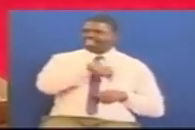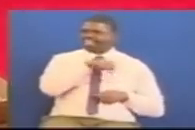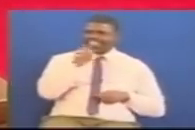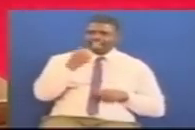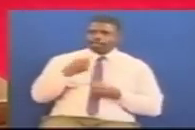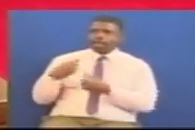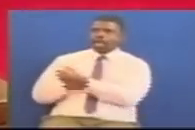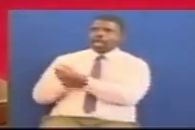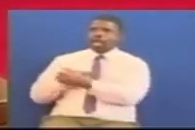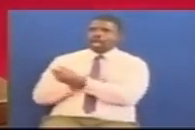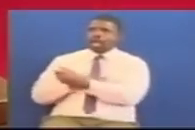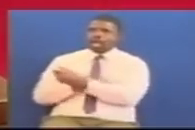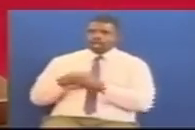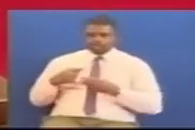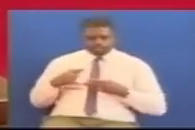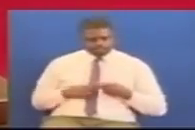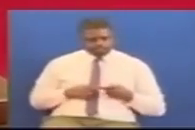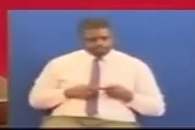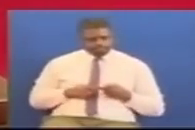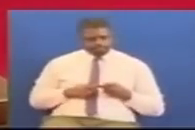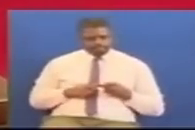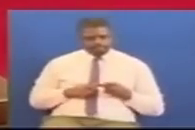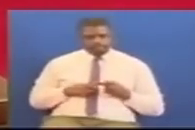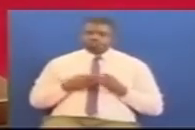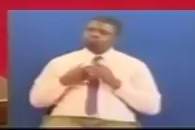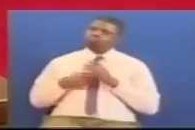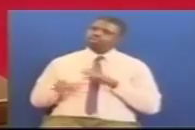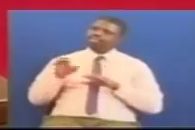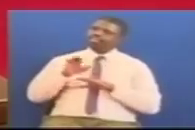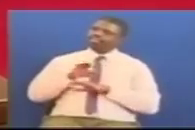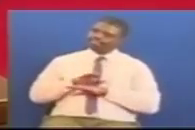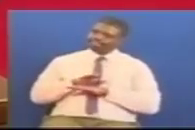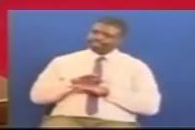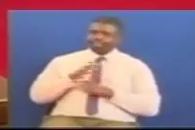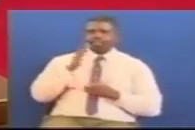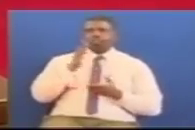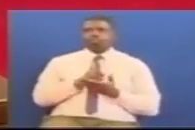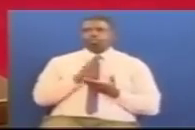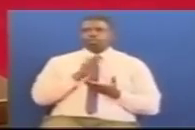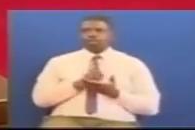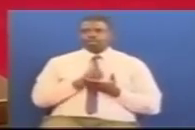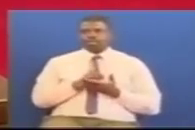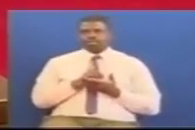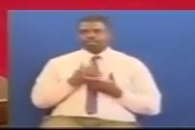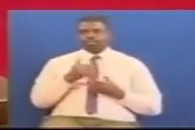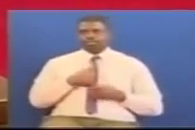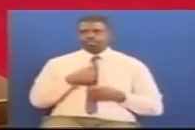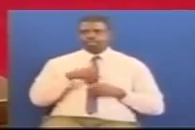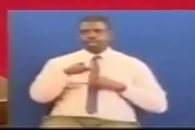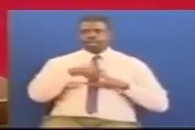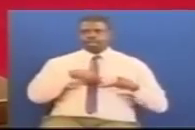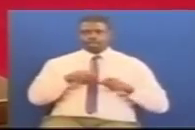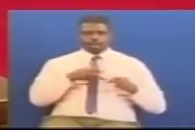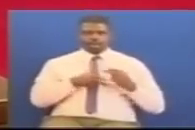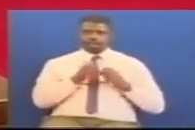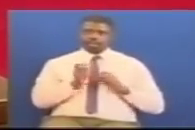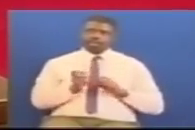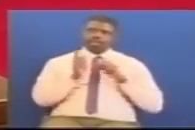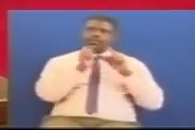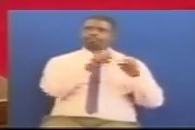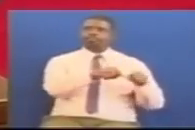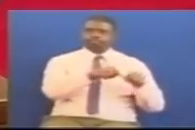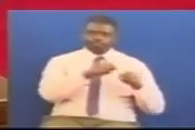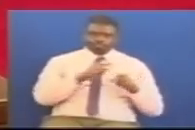ifuatavyo. Mheshimiwa mwenyekiti, ni kweli nilitembelea kata ya Ilemela kwa